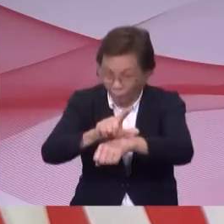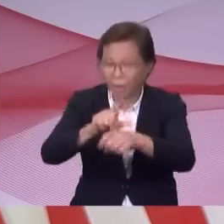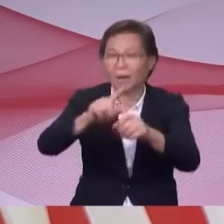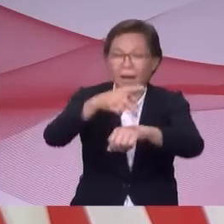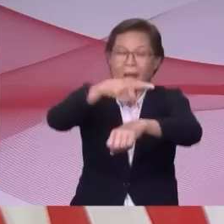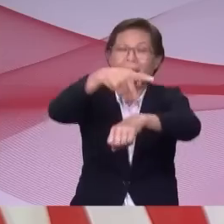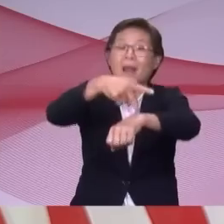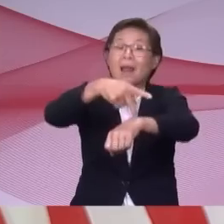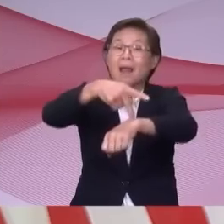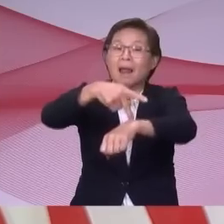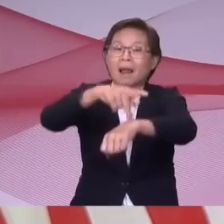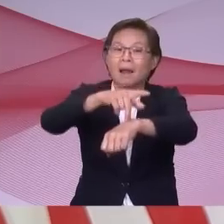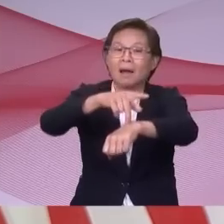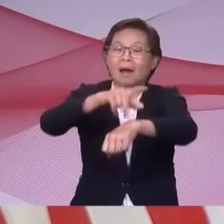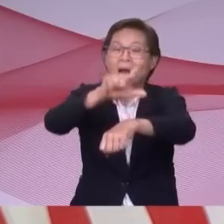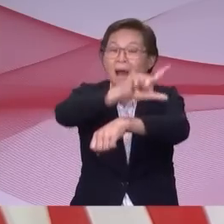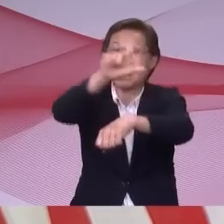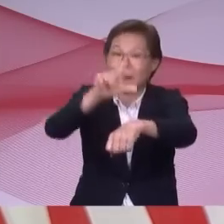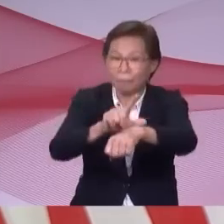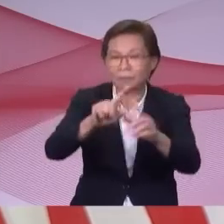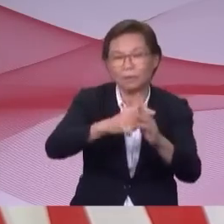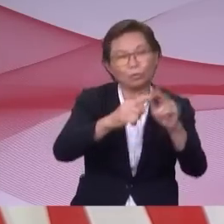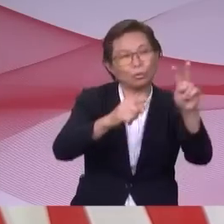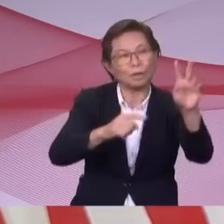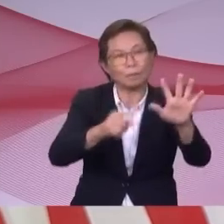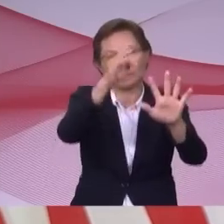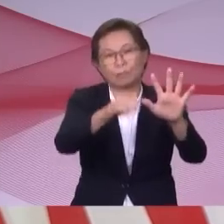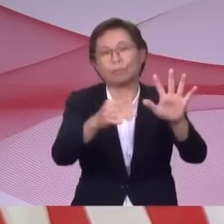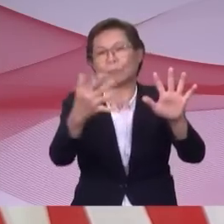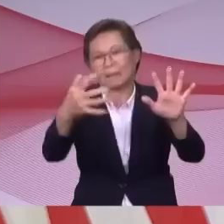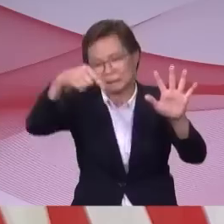mulai 25 hari bulan Mei.